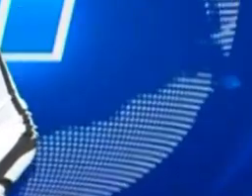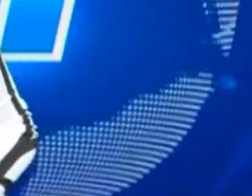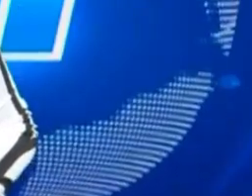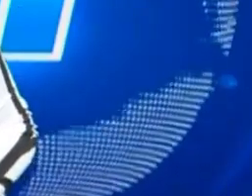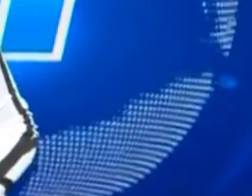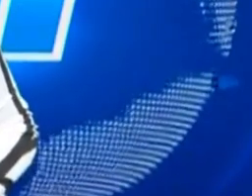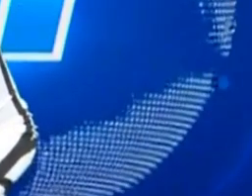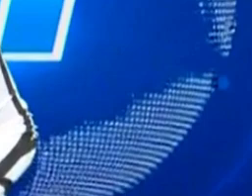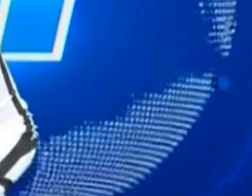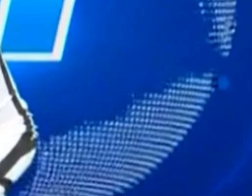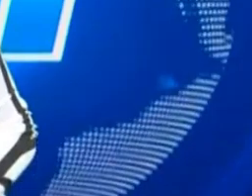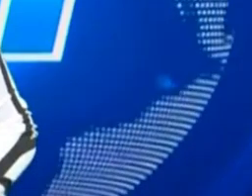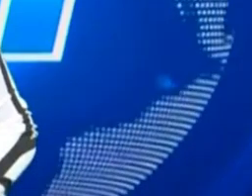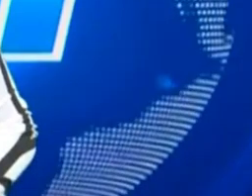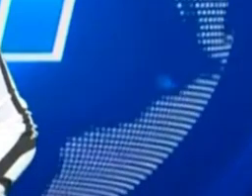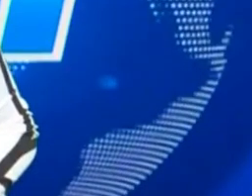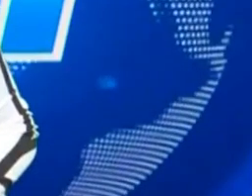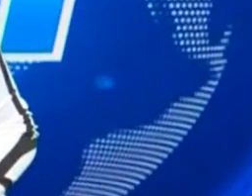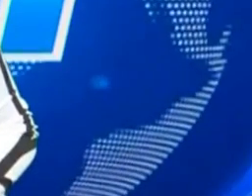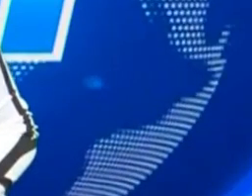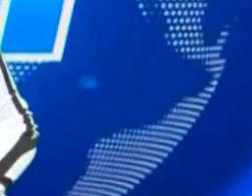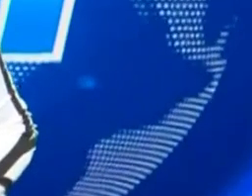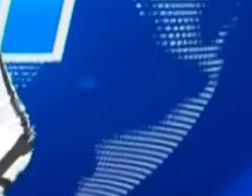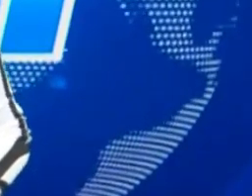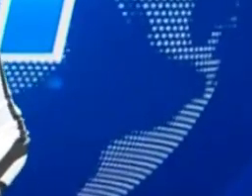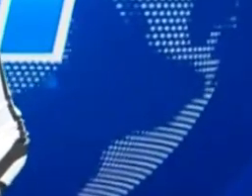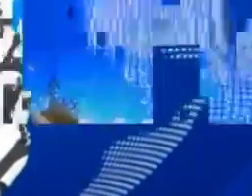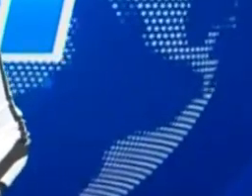évoqué des actions du